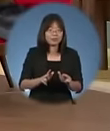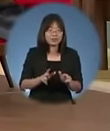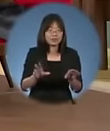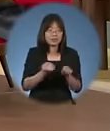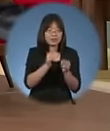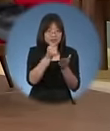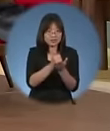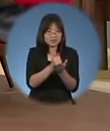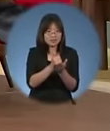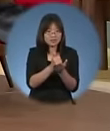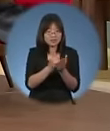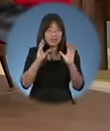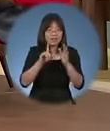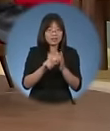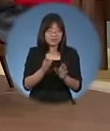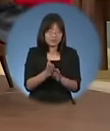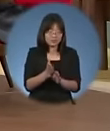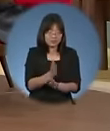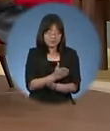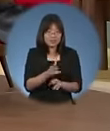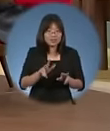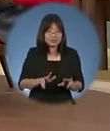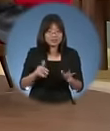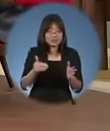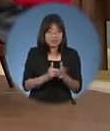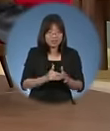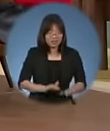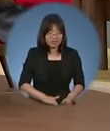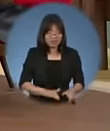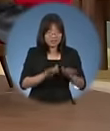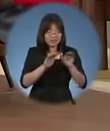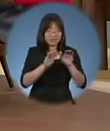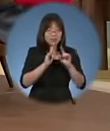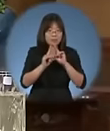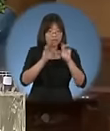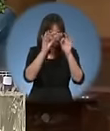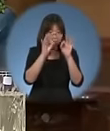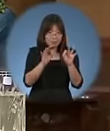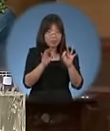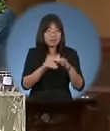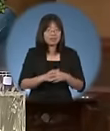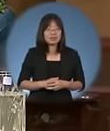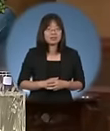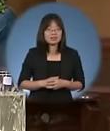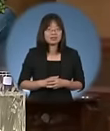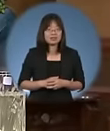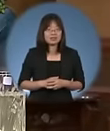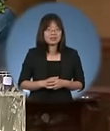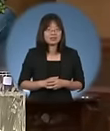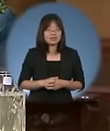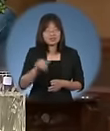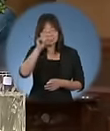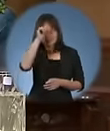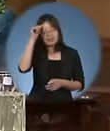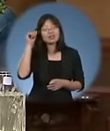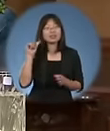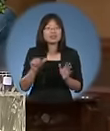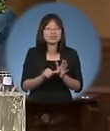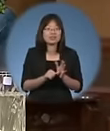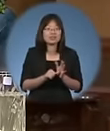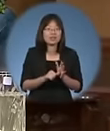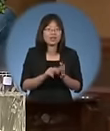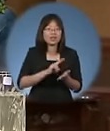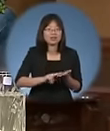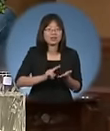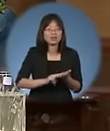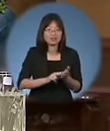총장님의 어린 시절부터 네. 지금까지를 쭉 말씀을 들어보니 어찌 보면 평생이